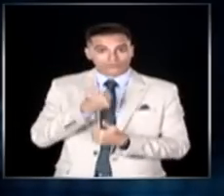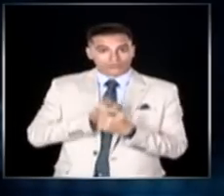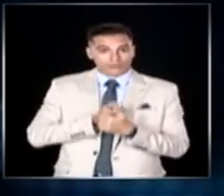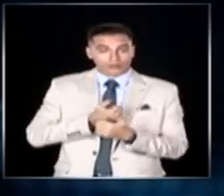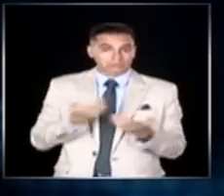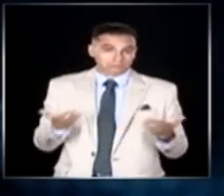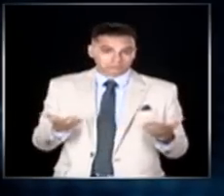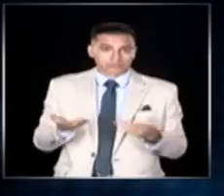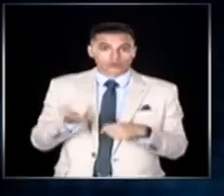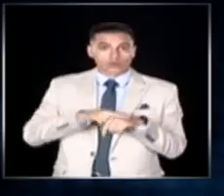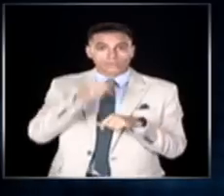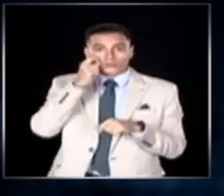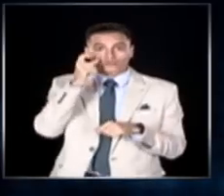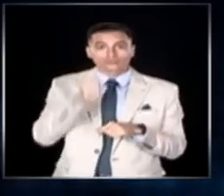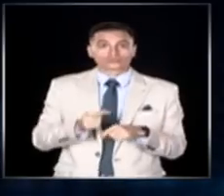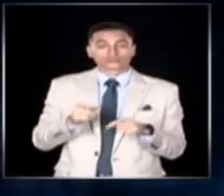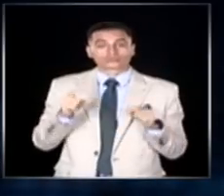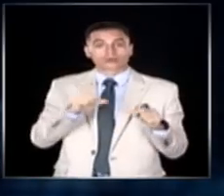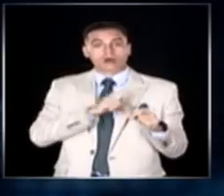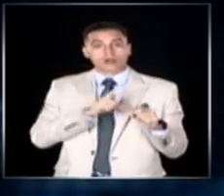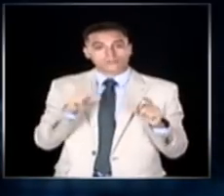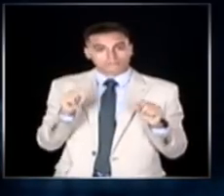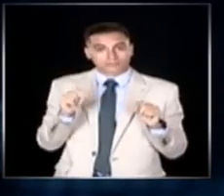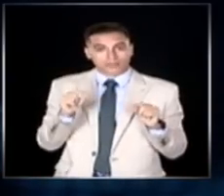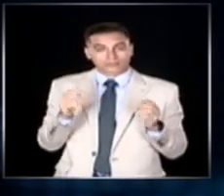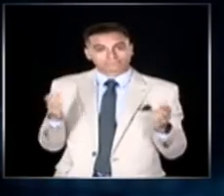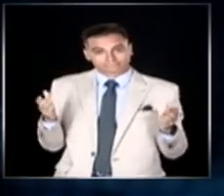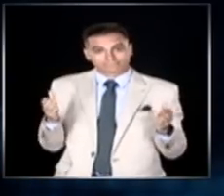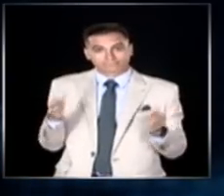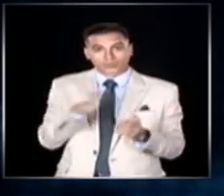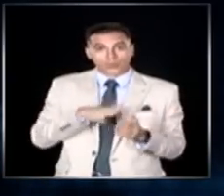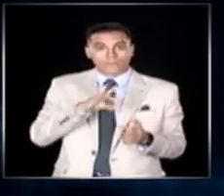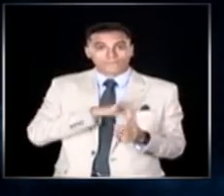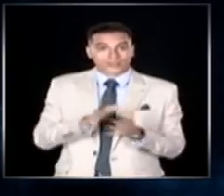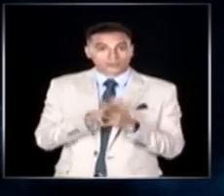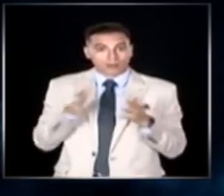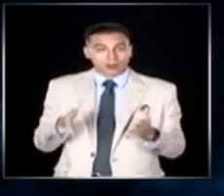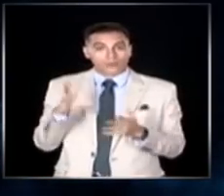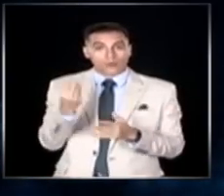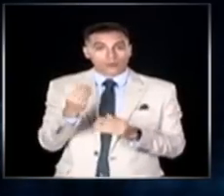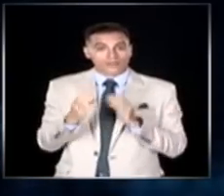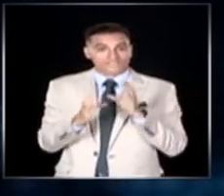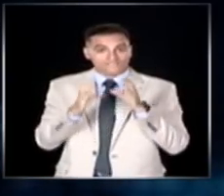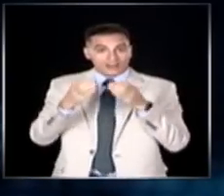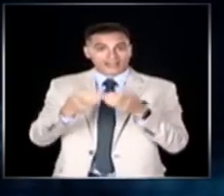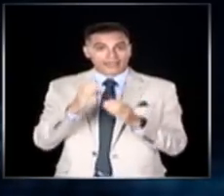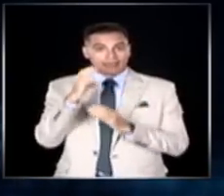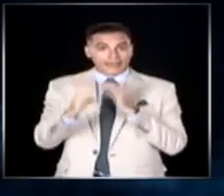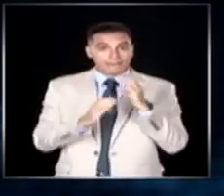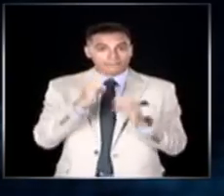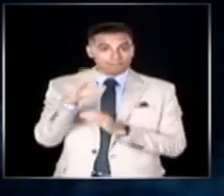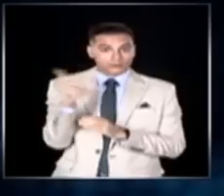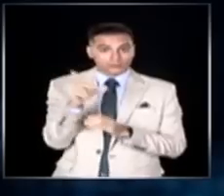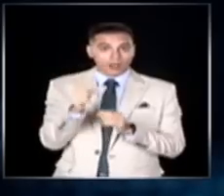على لقب أفضل لاعب؟ ومين هو الطالب المثالي؟ أما المكسب الأكبر إن كل إجابة صحيحة في